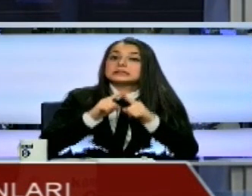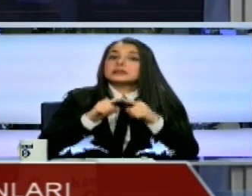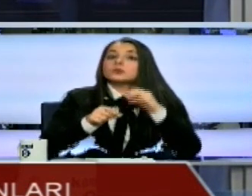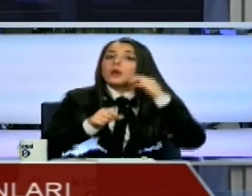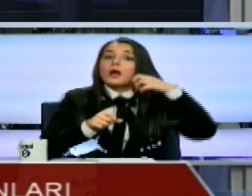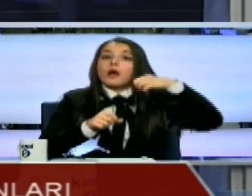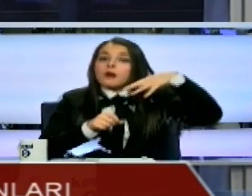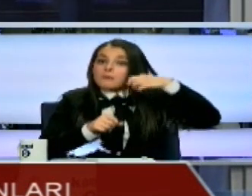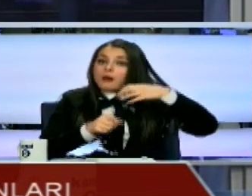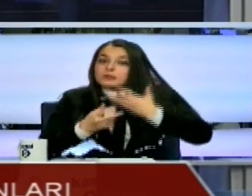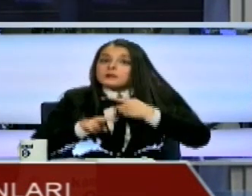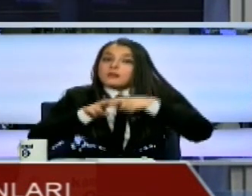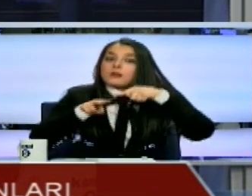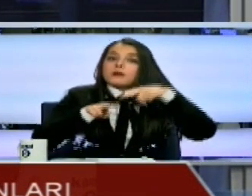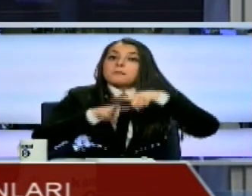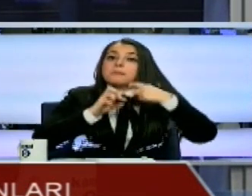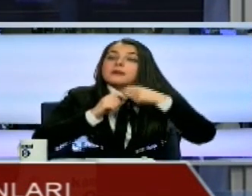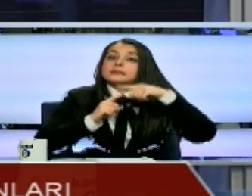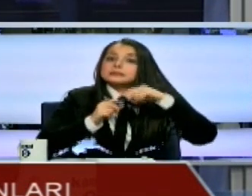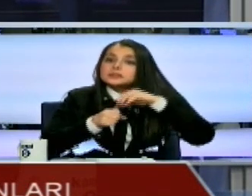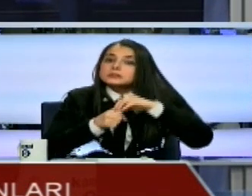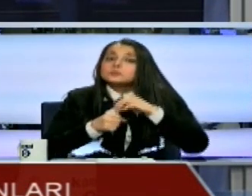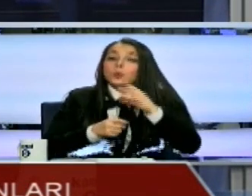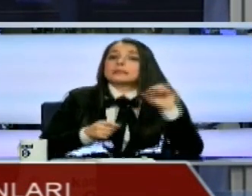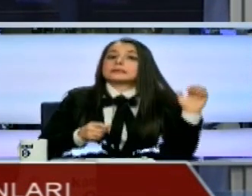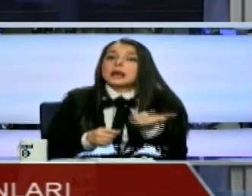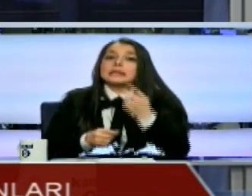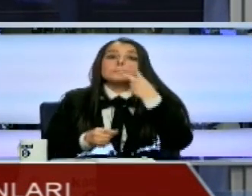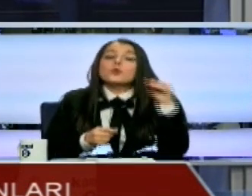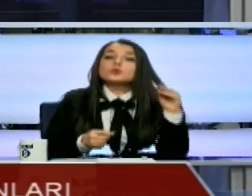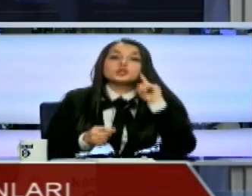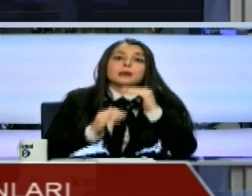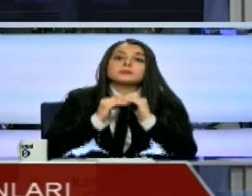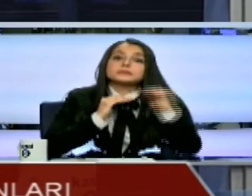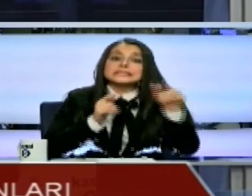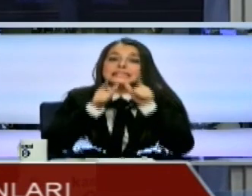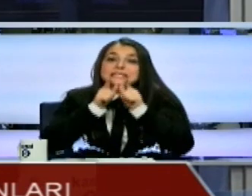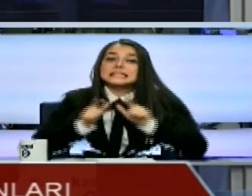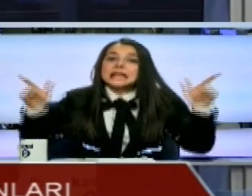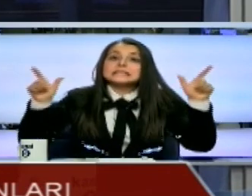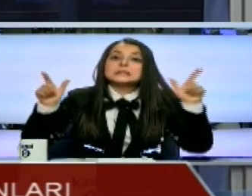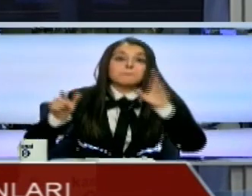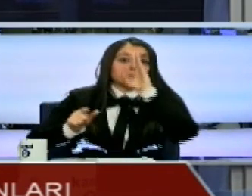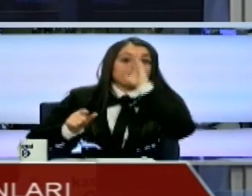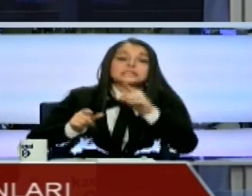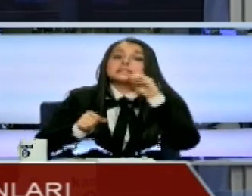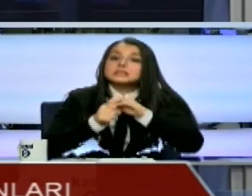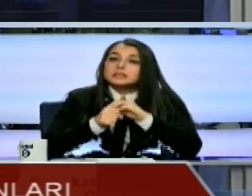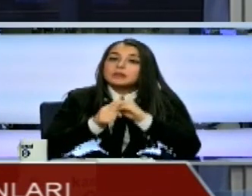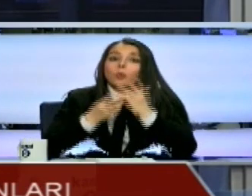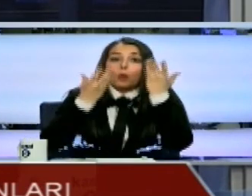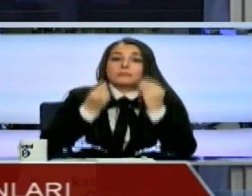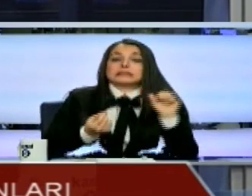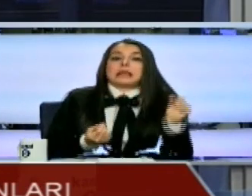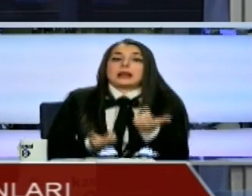Parti bunu çok iyi değerlendirir. 2 milyon civarında işitme engellinin sesinin mecliste muhakkak ki olması